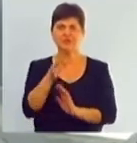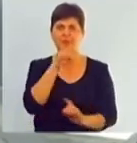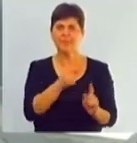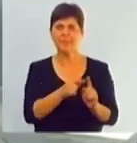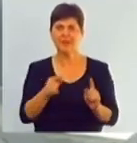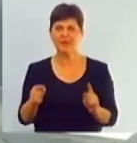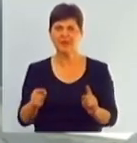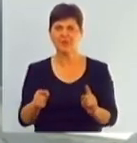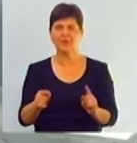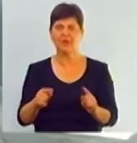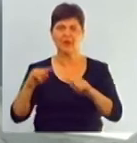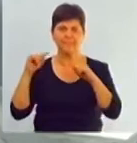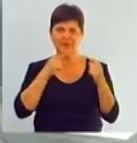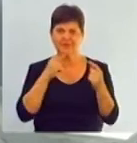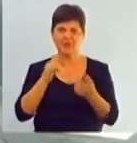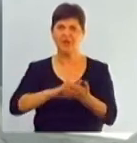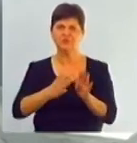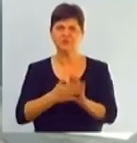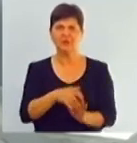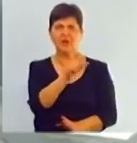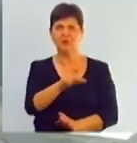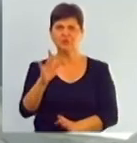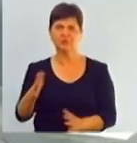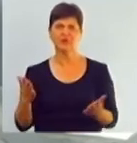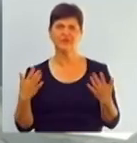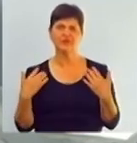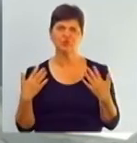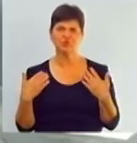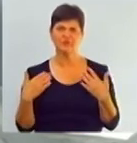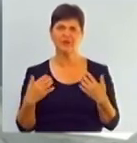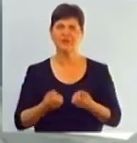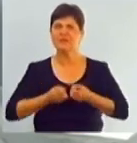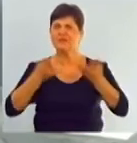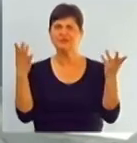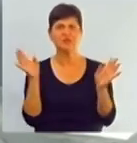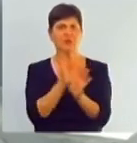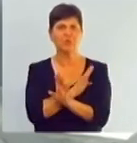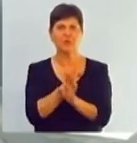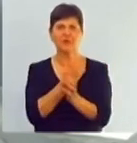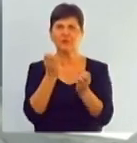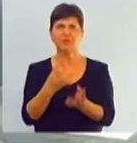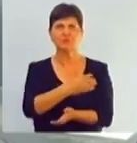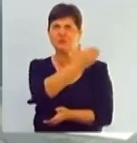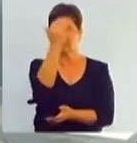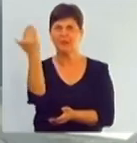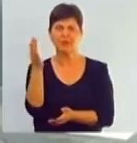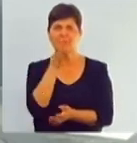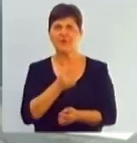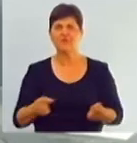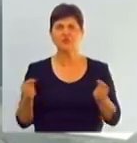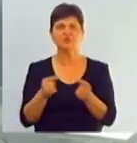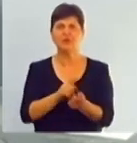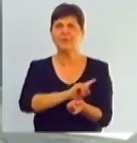пікників, ситуації, коли люди будуть відпочивати на свіжому повітрі, просто неба, і водночас, щоб це не